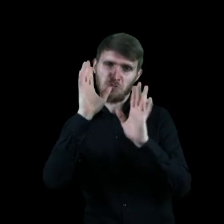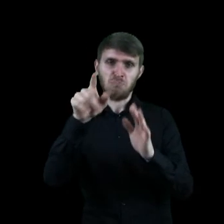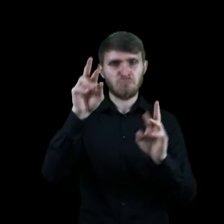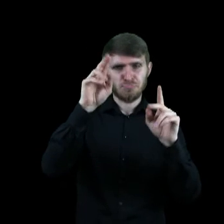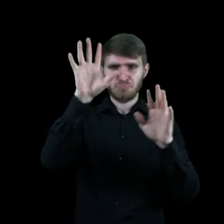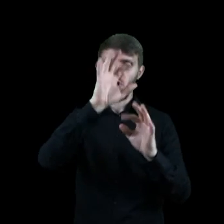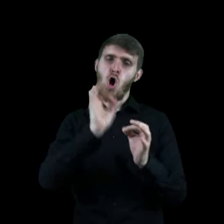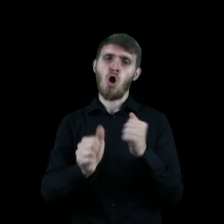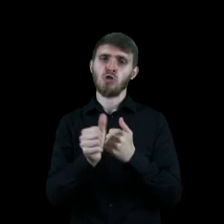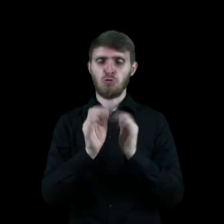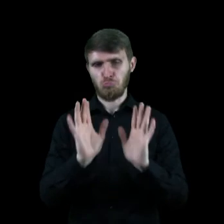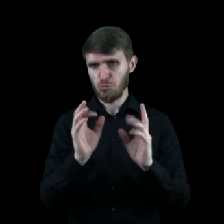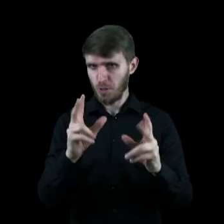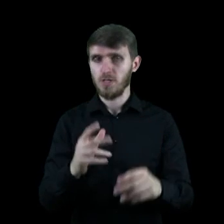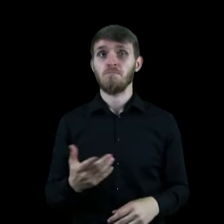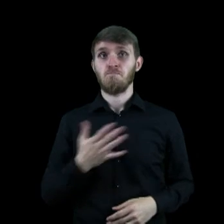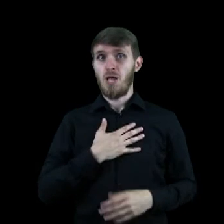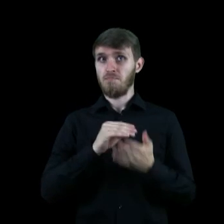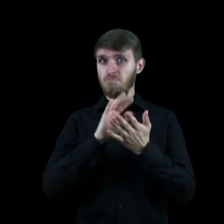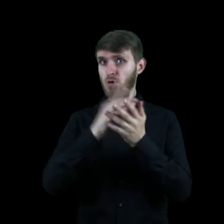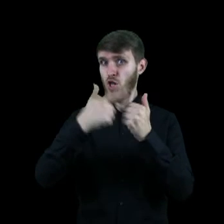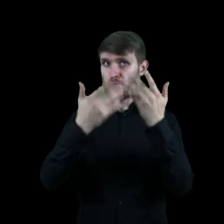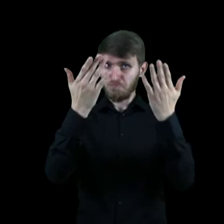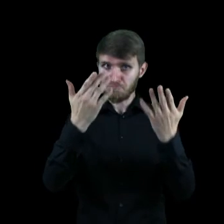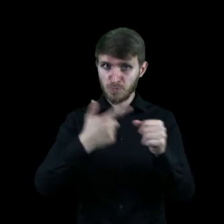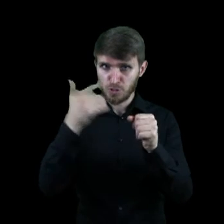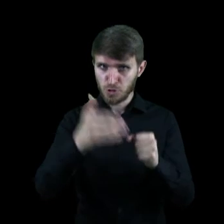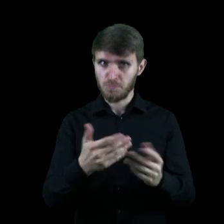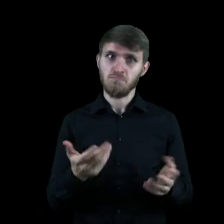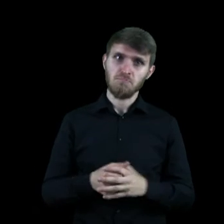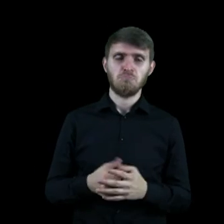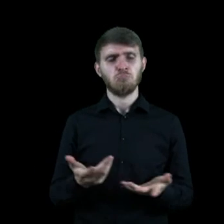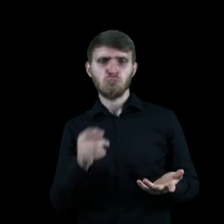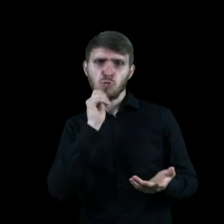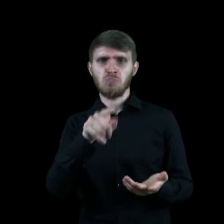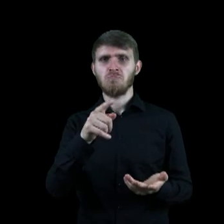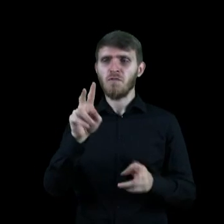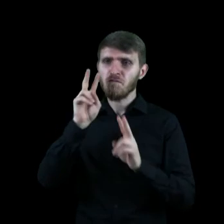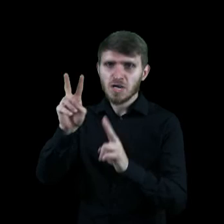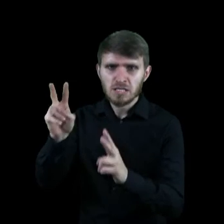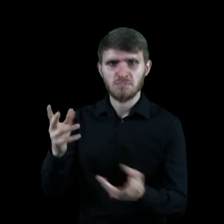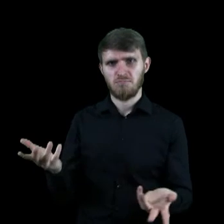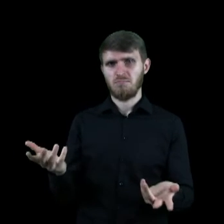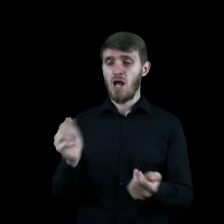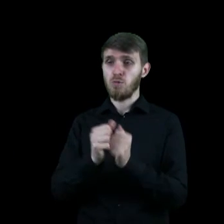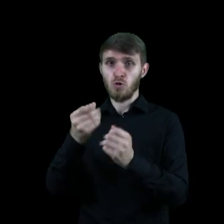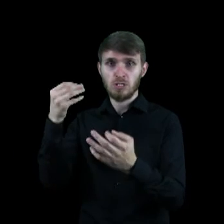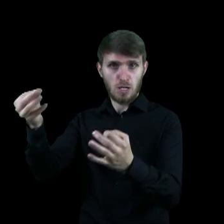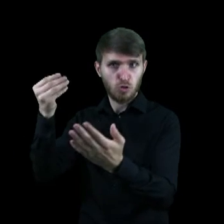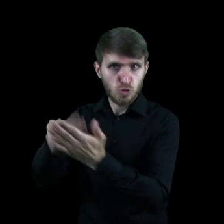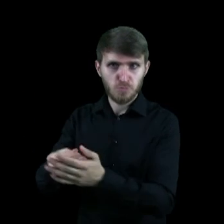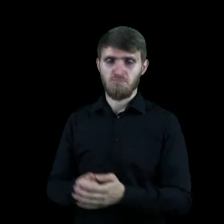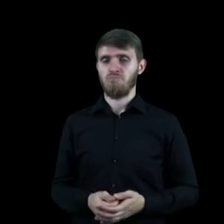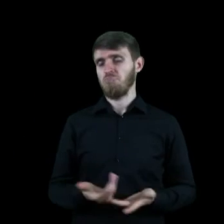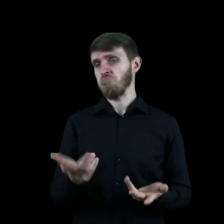Nie będę szczegółowo objaśniał wyliczania. Wystarczy, że zorientujecie się o co chodzi. Mam liczbę. No nie wiem,